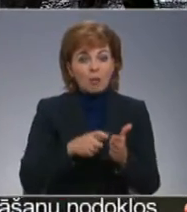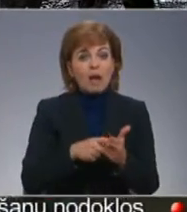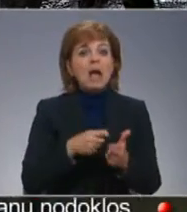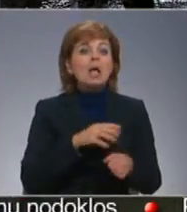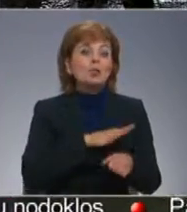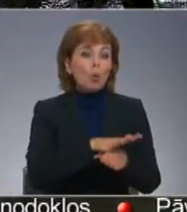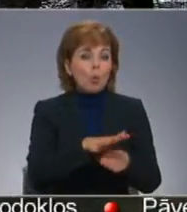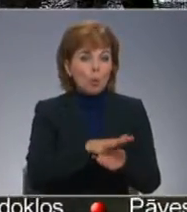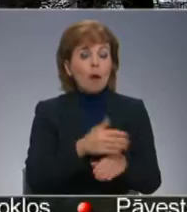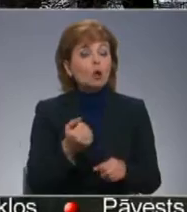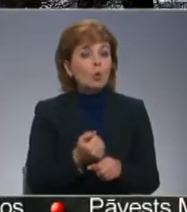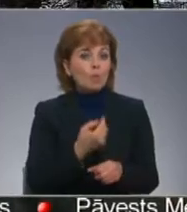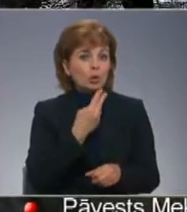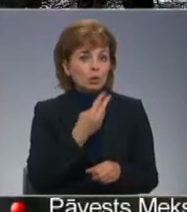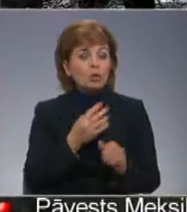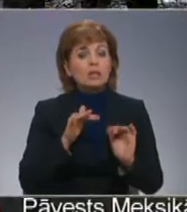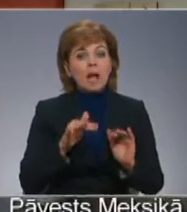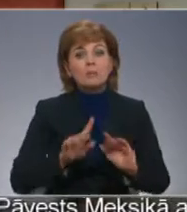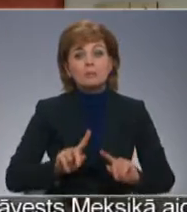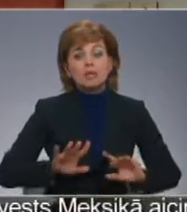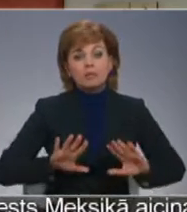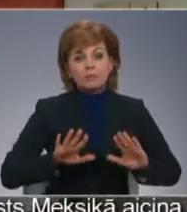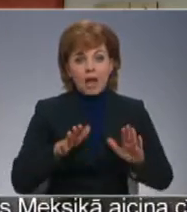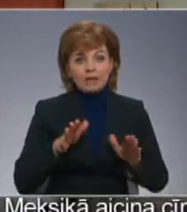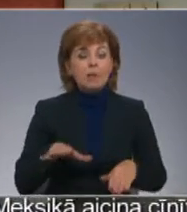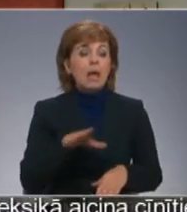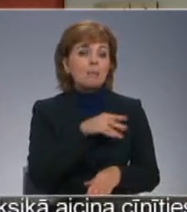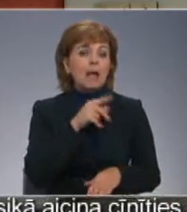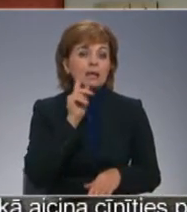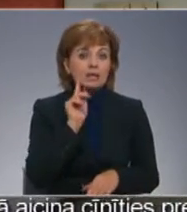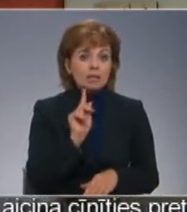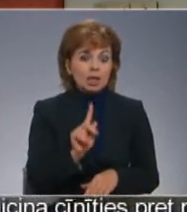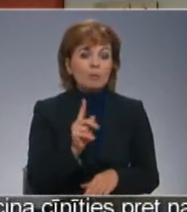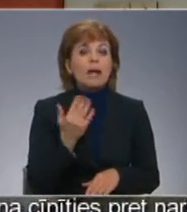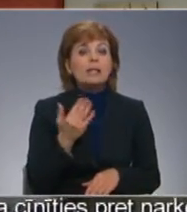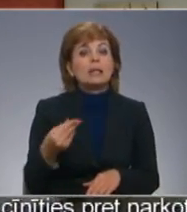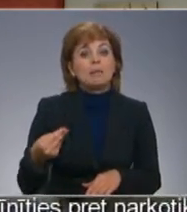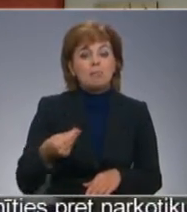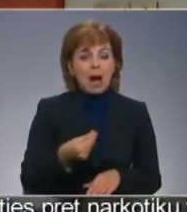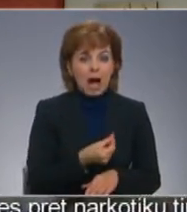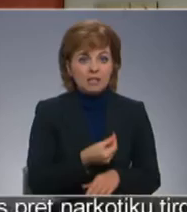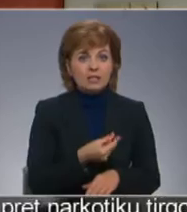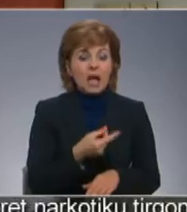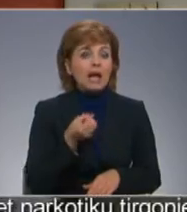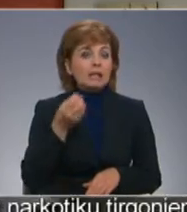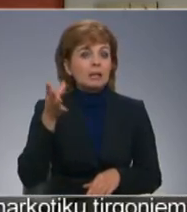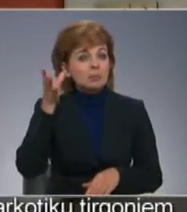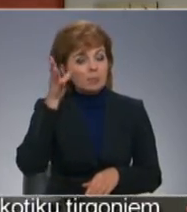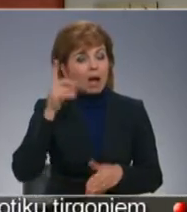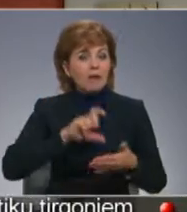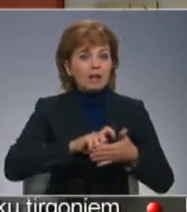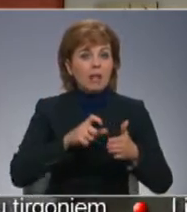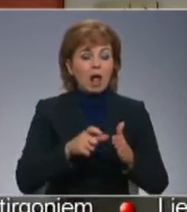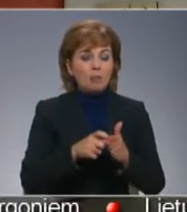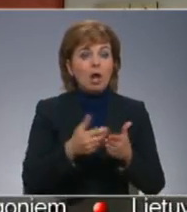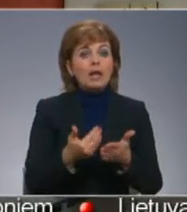Tukumā, tomēr uzskat, ka darījums ir veiksmīgs. Mēs zinām, cik mums maksā izglītības pārvaldes telpu,